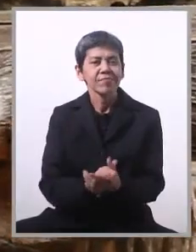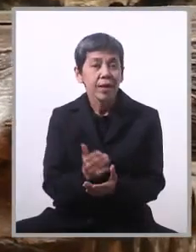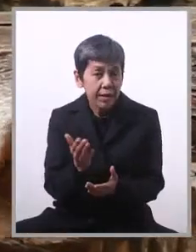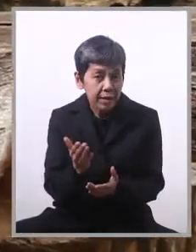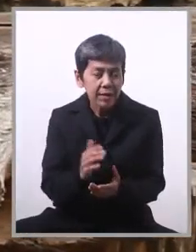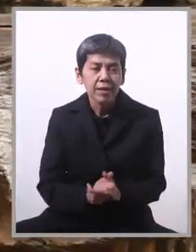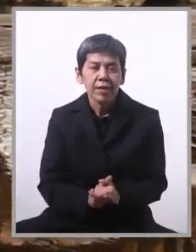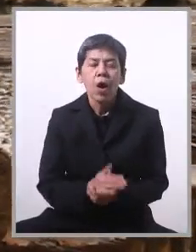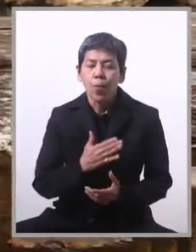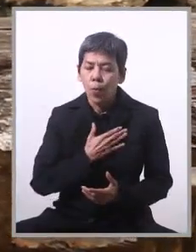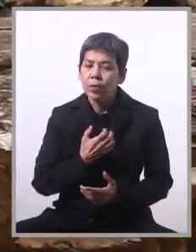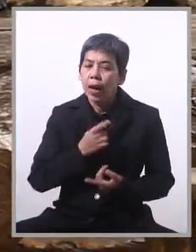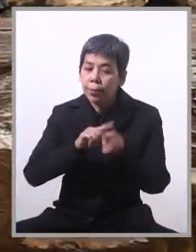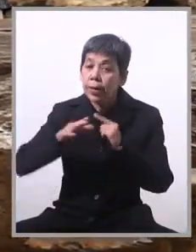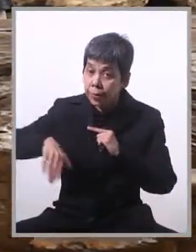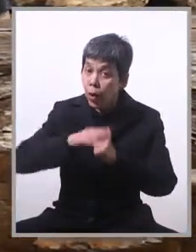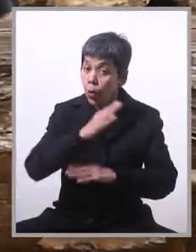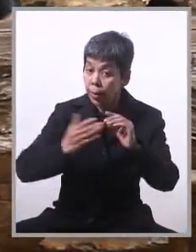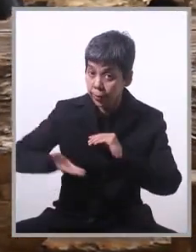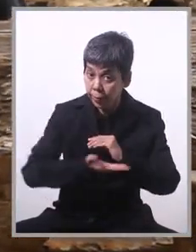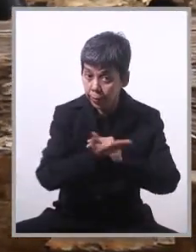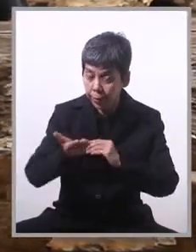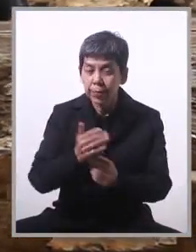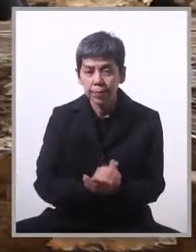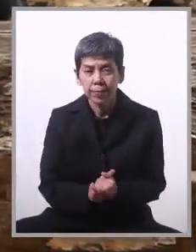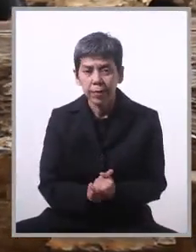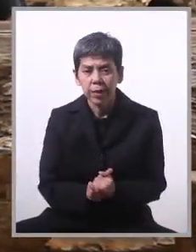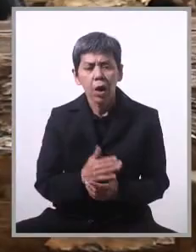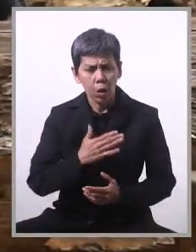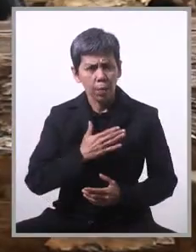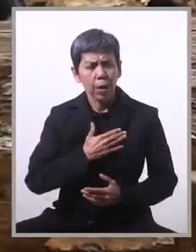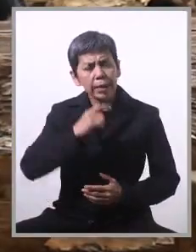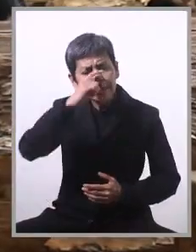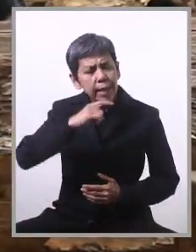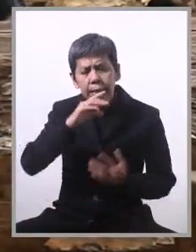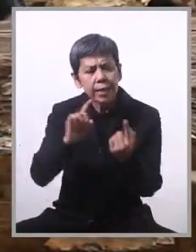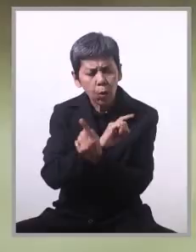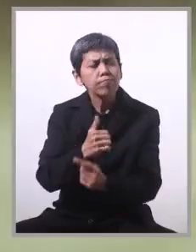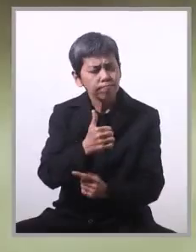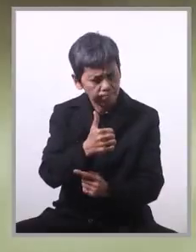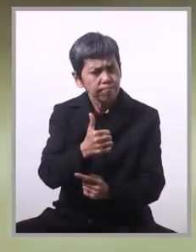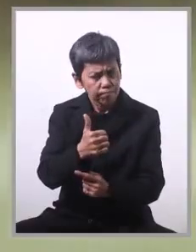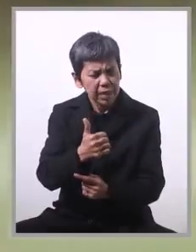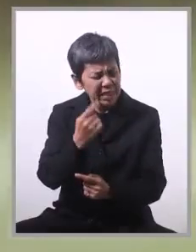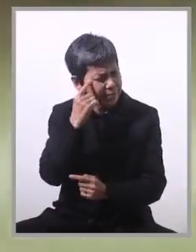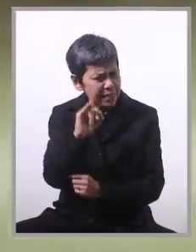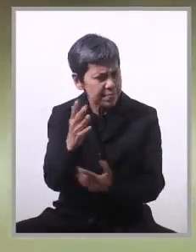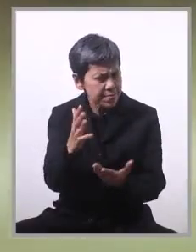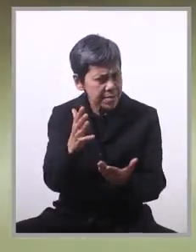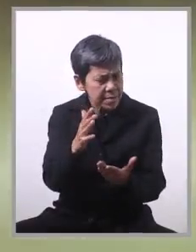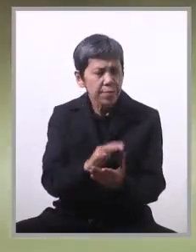อคะ ครับก็อยากจะเชิญชวนคนพิการทุกคนนะครับสังคมไทยเราไม่ได้เลวร้ายอะไรอย่างที่คิด